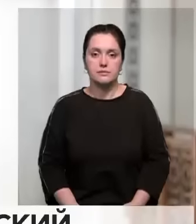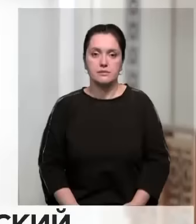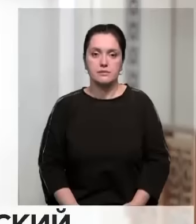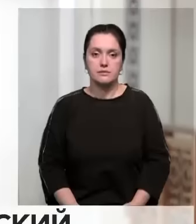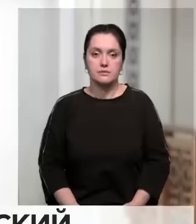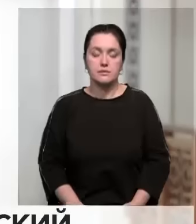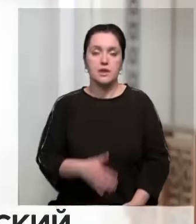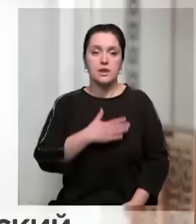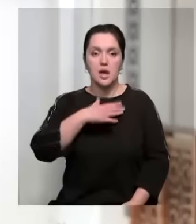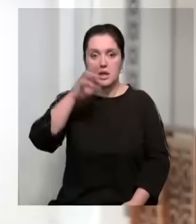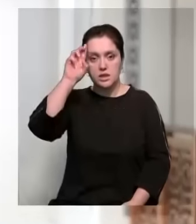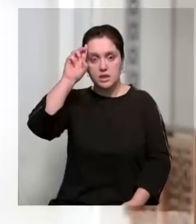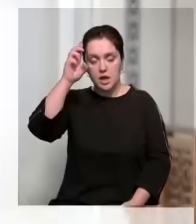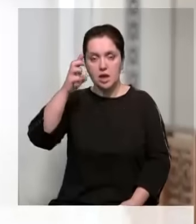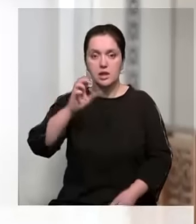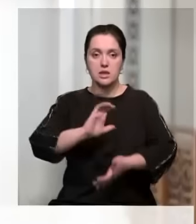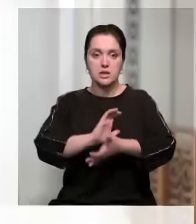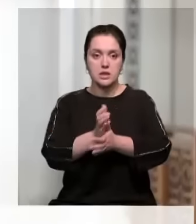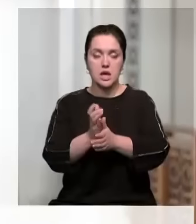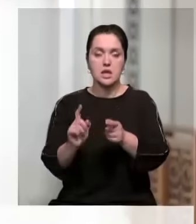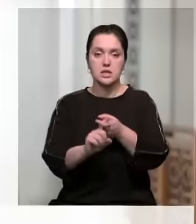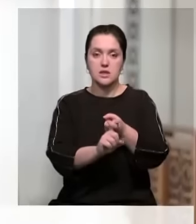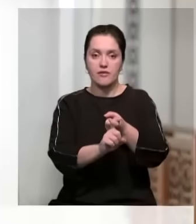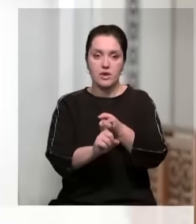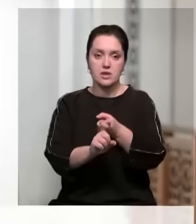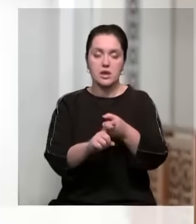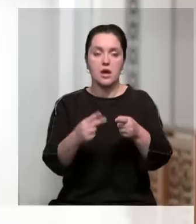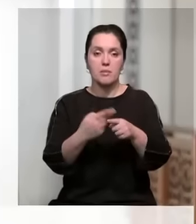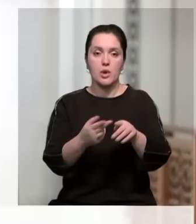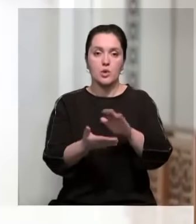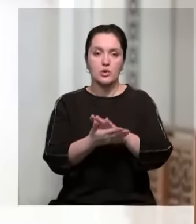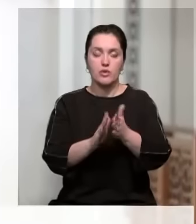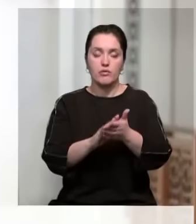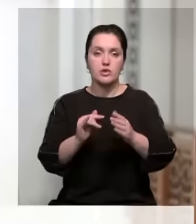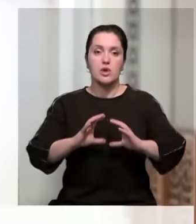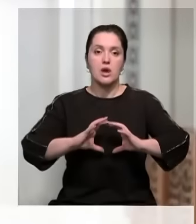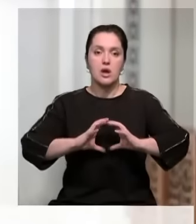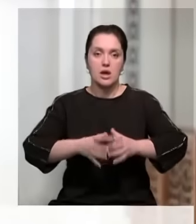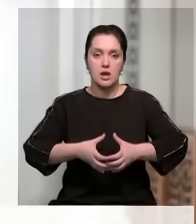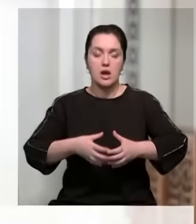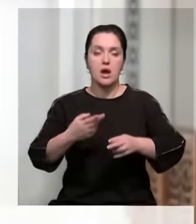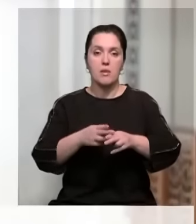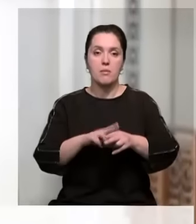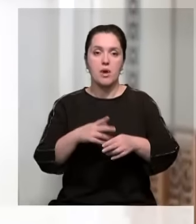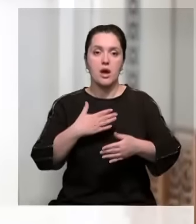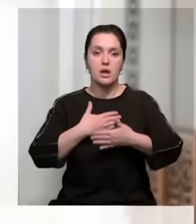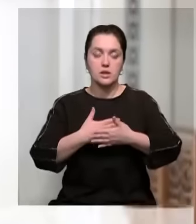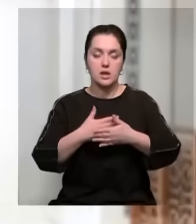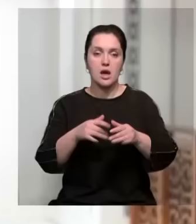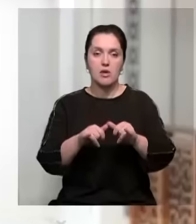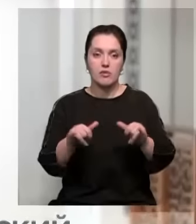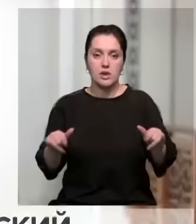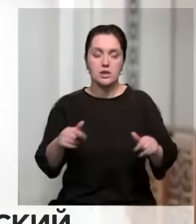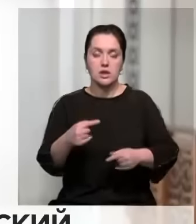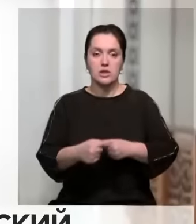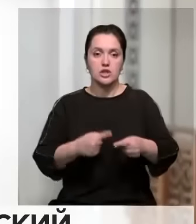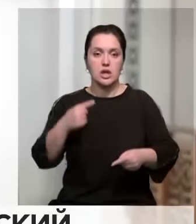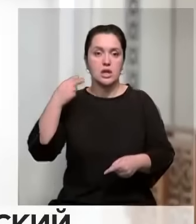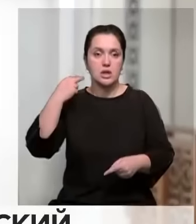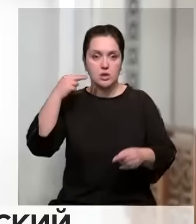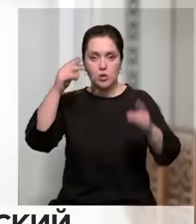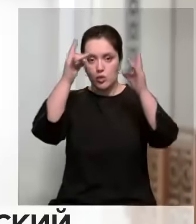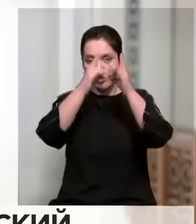Наши страны тесно связаны, и вместе мы укрепляем солидарность в условиях глобализации. Этот процесс активно развивается через литературу, культуру